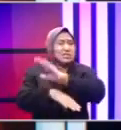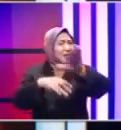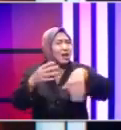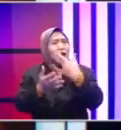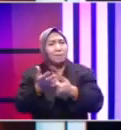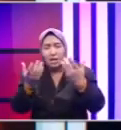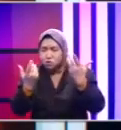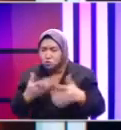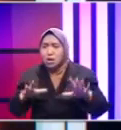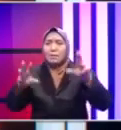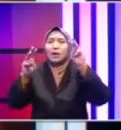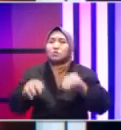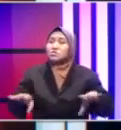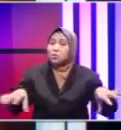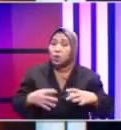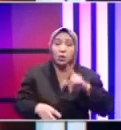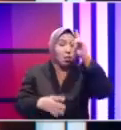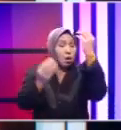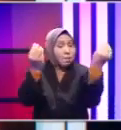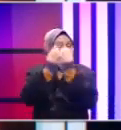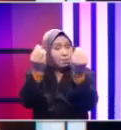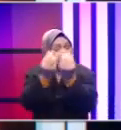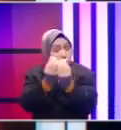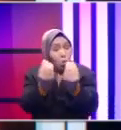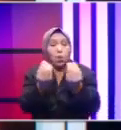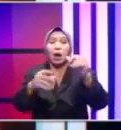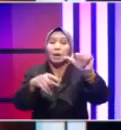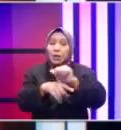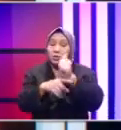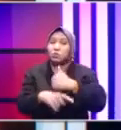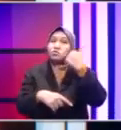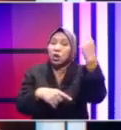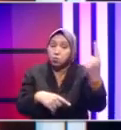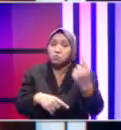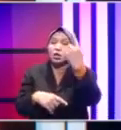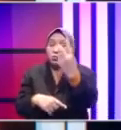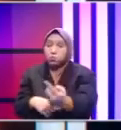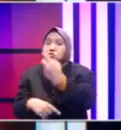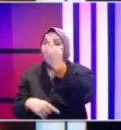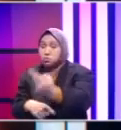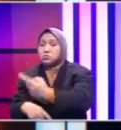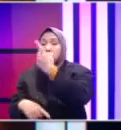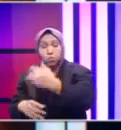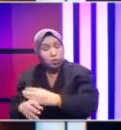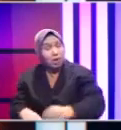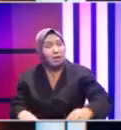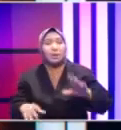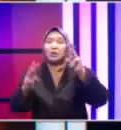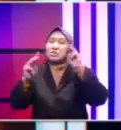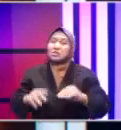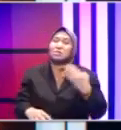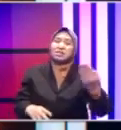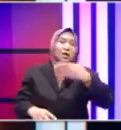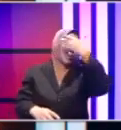yang mereka telah lakukan Allah menghitung amal Mereka itu satu persatu sementara mereka telah melupakannya